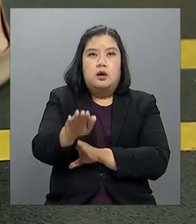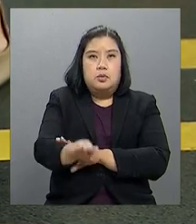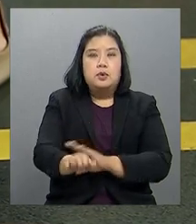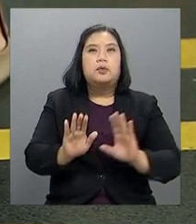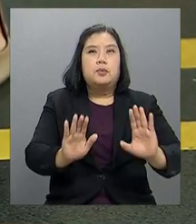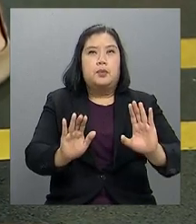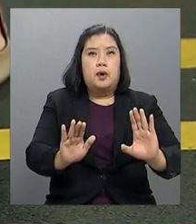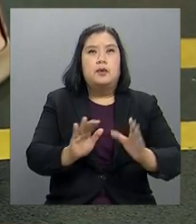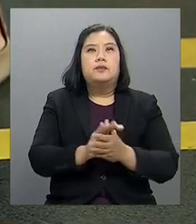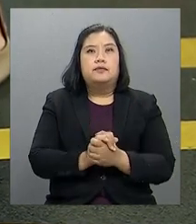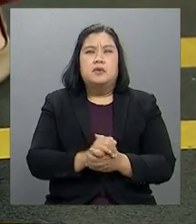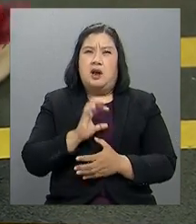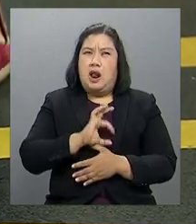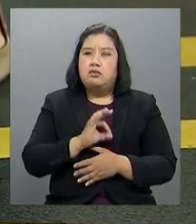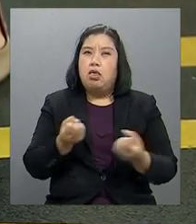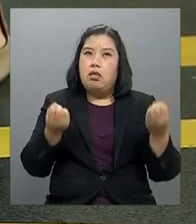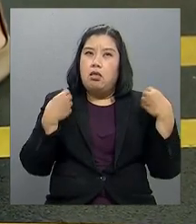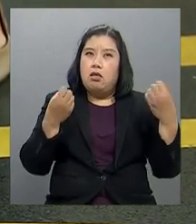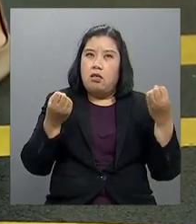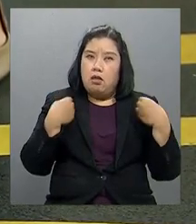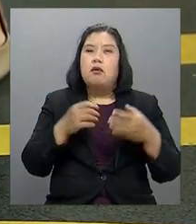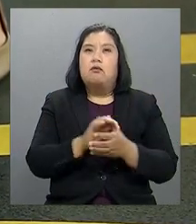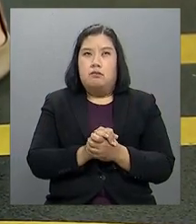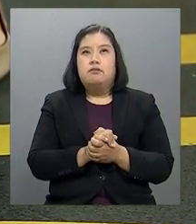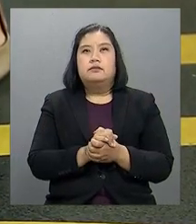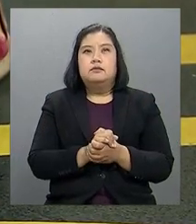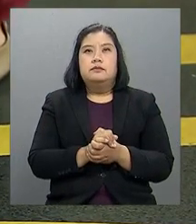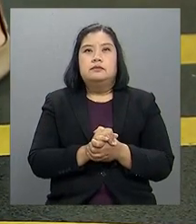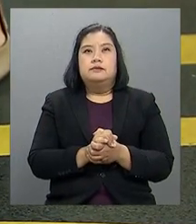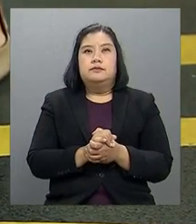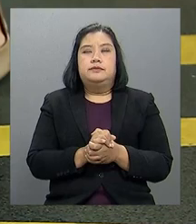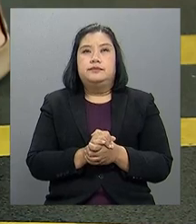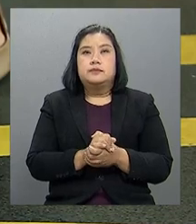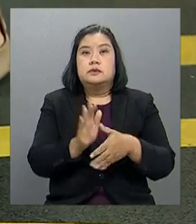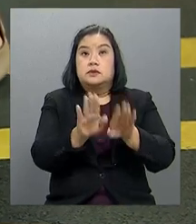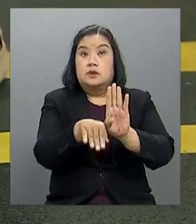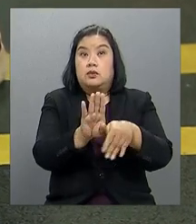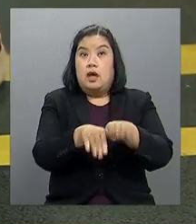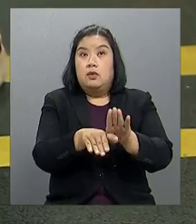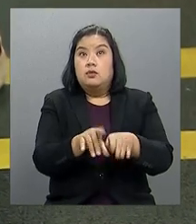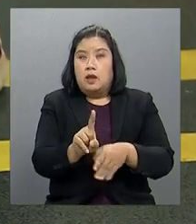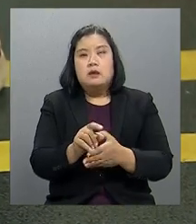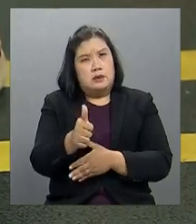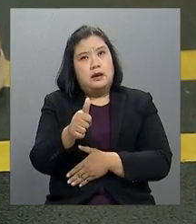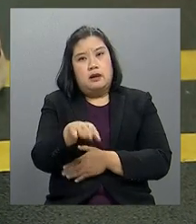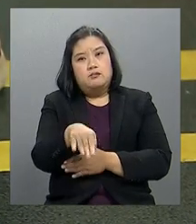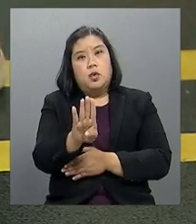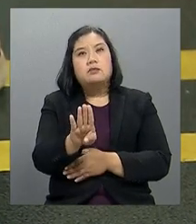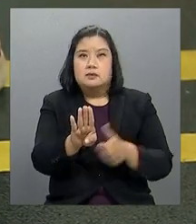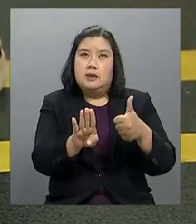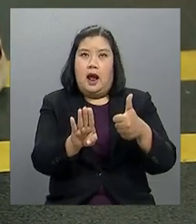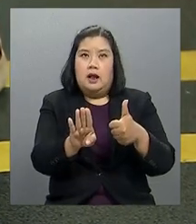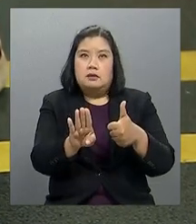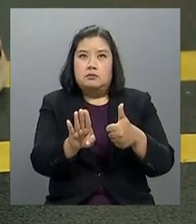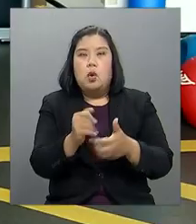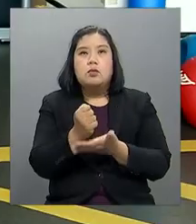เมื่อยกว่าค่ะ ก็ลง ปลายเท้าเราจะต้องกระดกขึ้นไหมคะหรือว่า ถ้ากระดกขึ้นได้ก็ดีค่ะเพราะตัวกล้ามเนื้อน่องจะถูกยืดด้วย